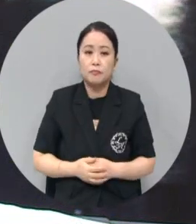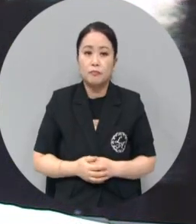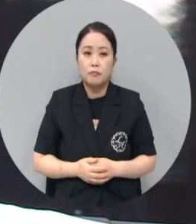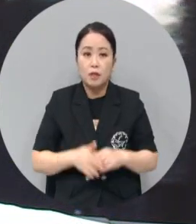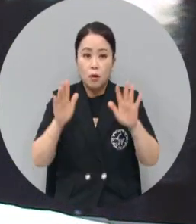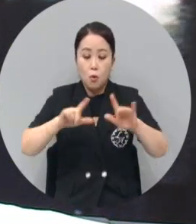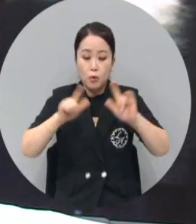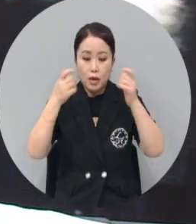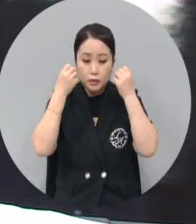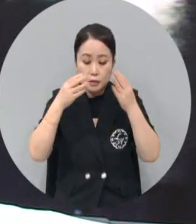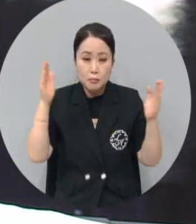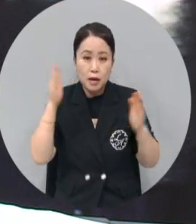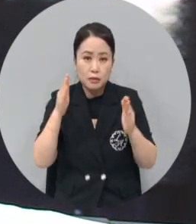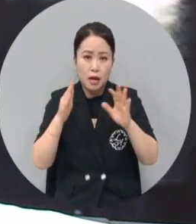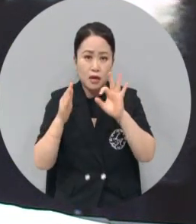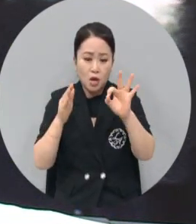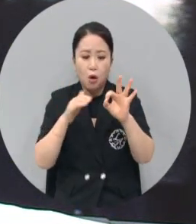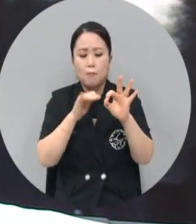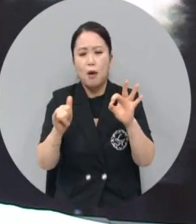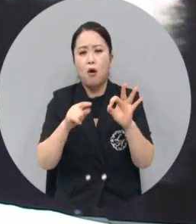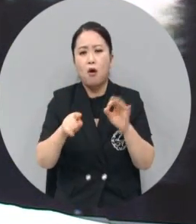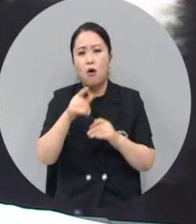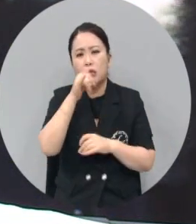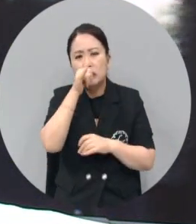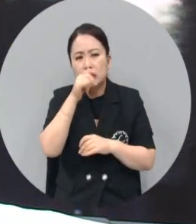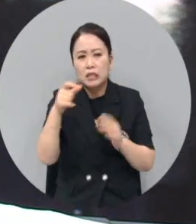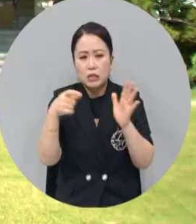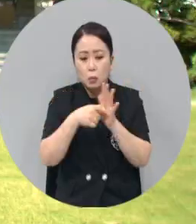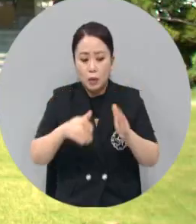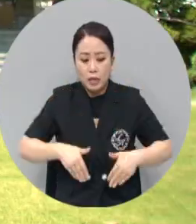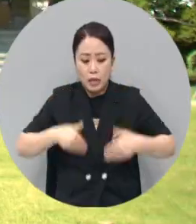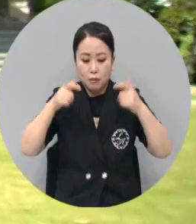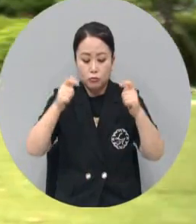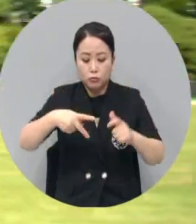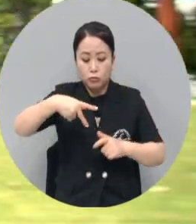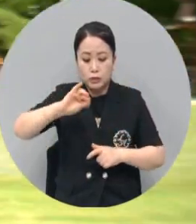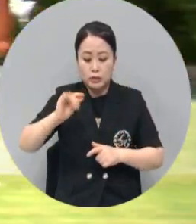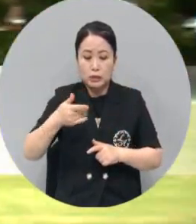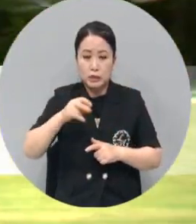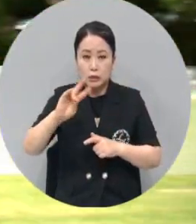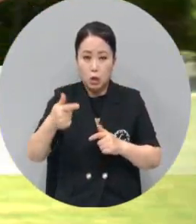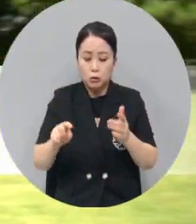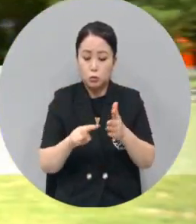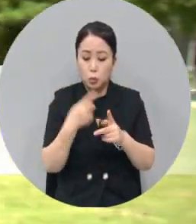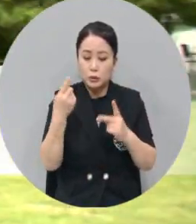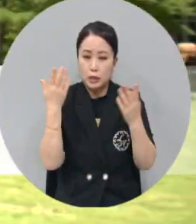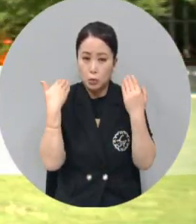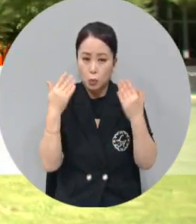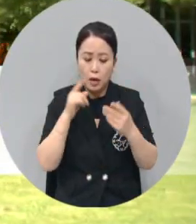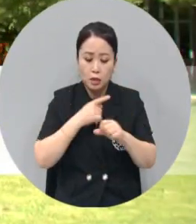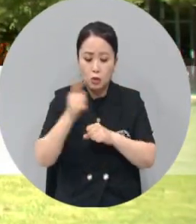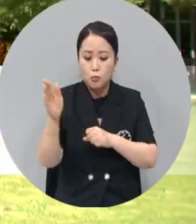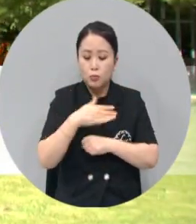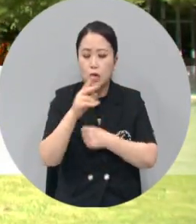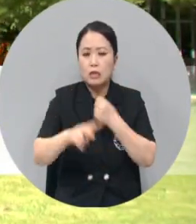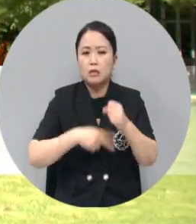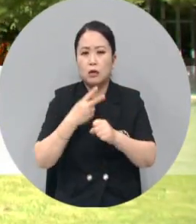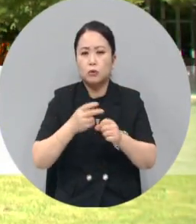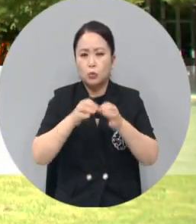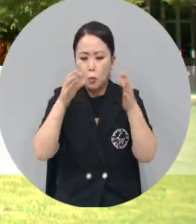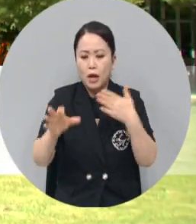올해 신입생 영명을 기록한 남구 신현초등학교가 내년부터 2년 동안 임시 휴교